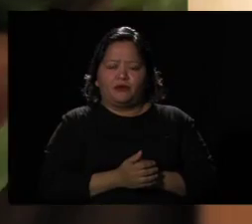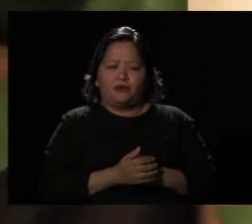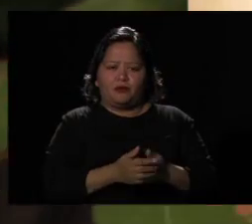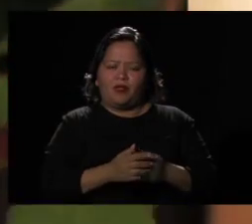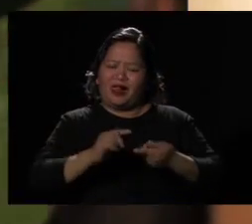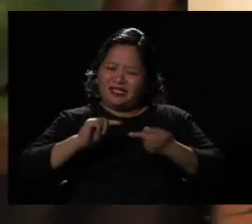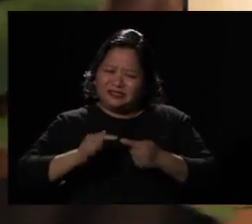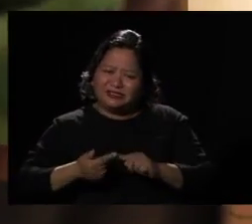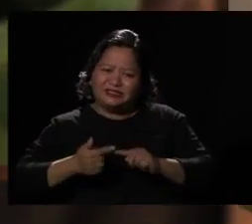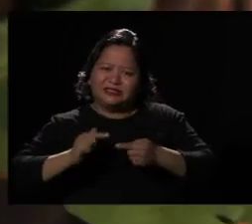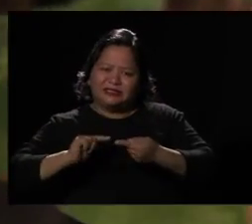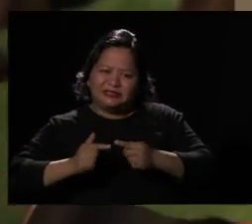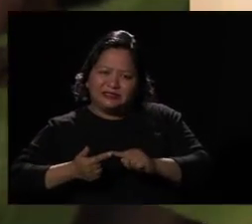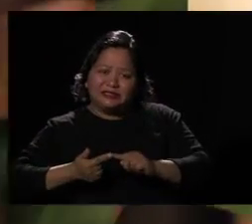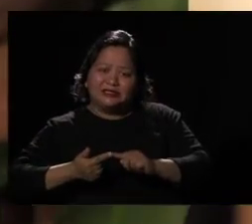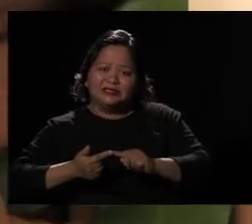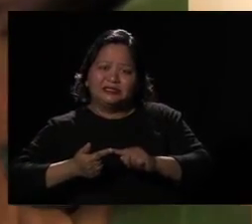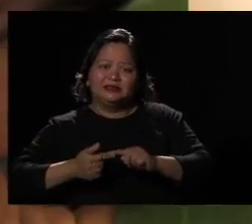piniti